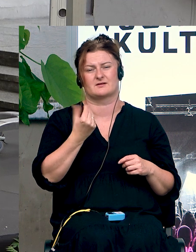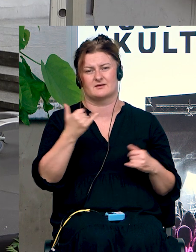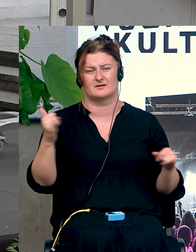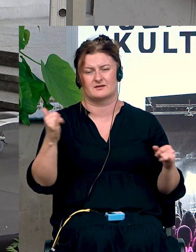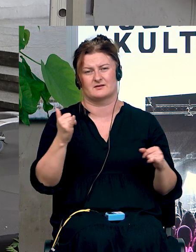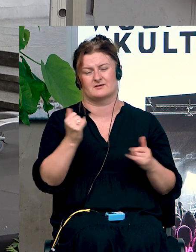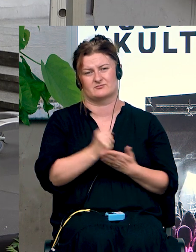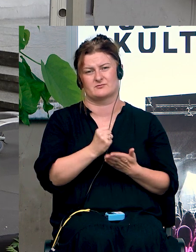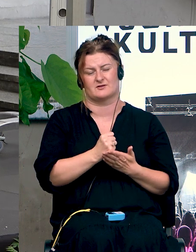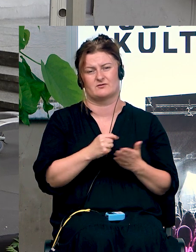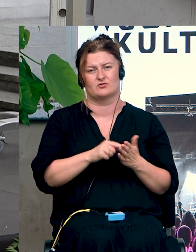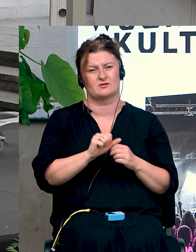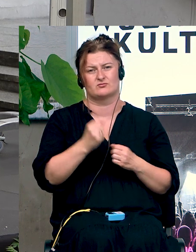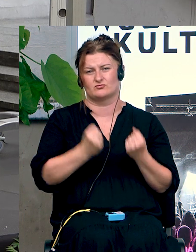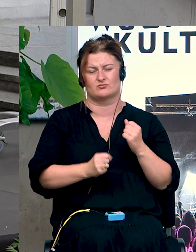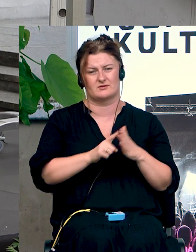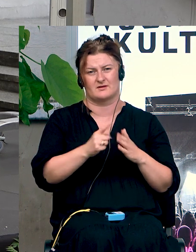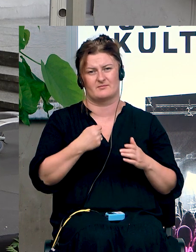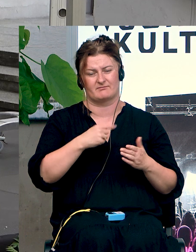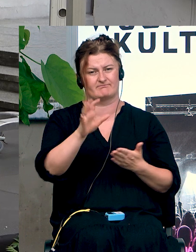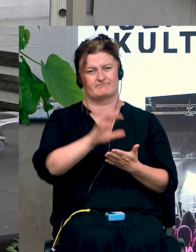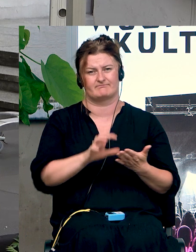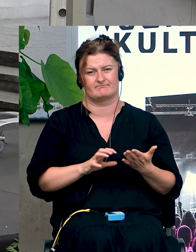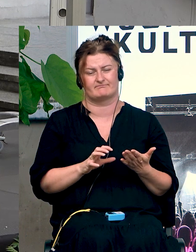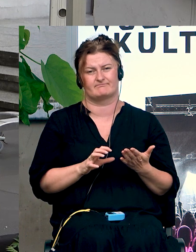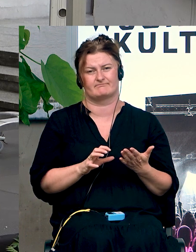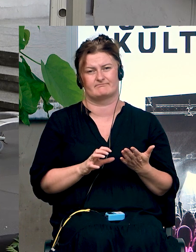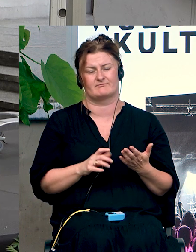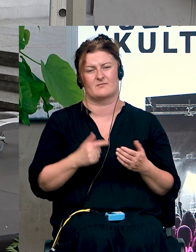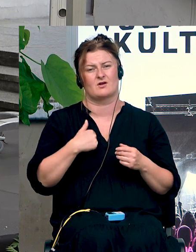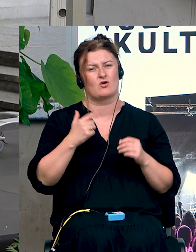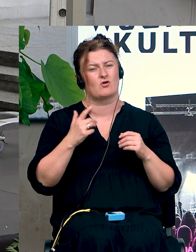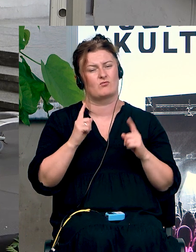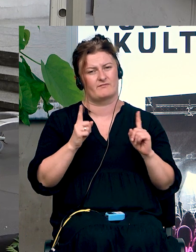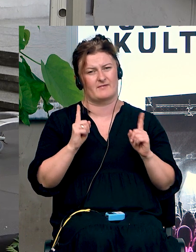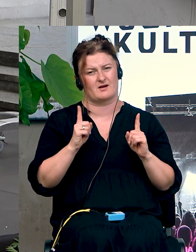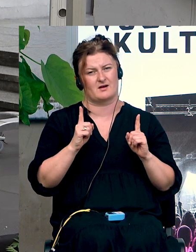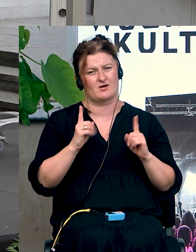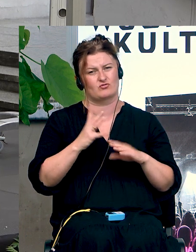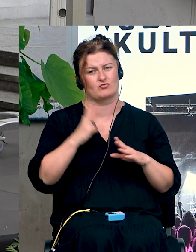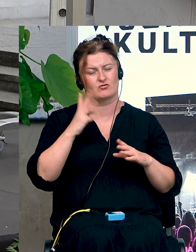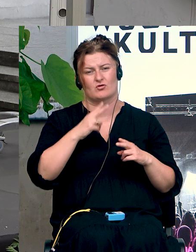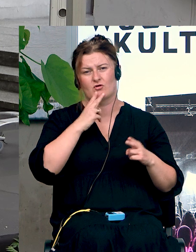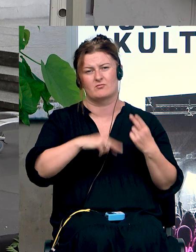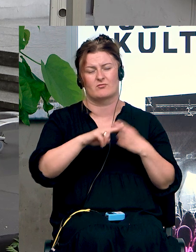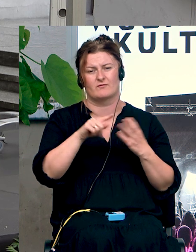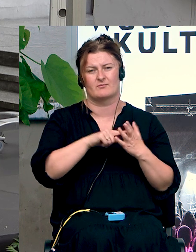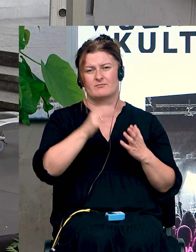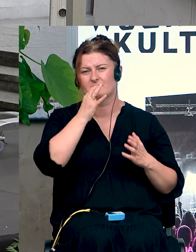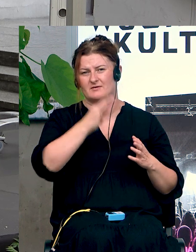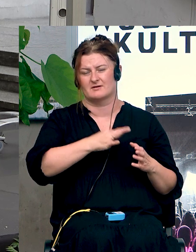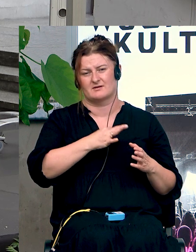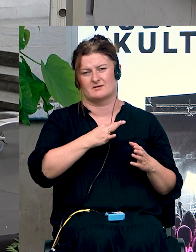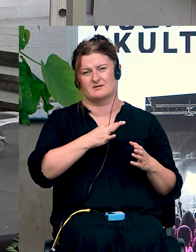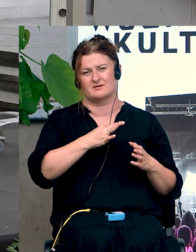питання. Теж, зокрема, я дуже обережно відповідаю на нього, тому що я теж не живу зараз там, де відбувається війна.